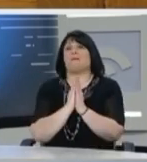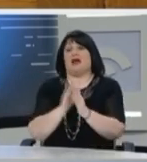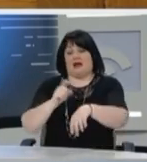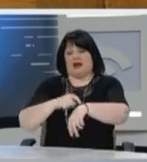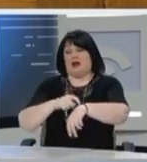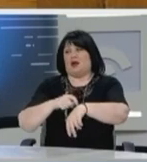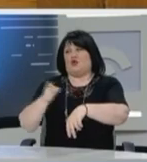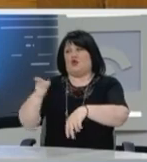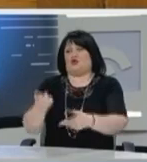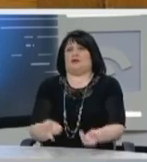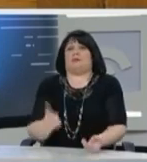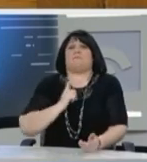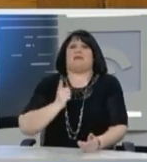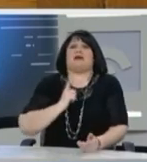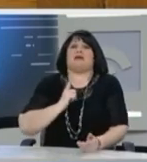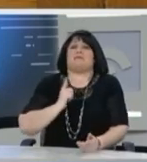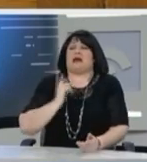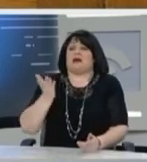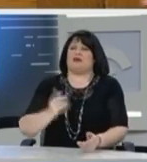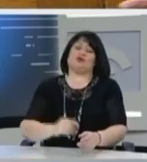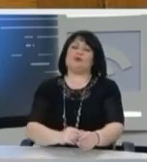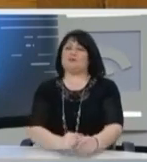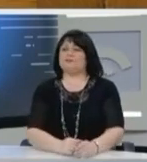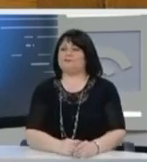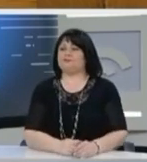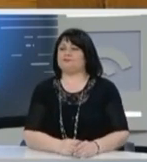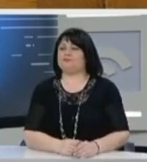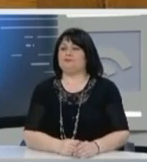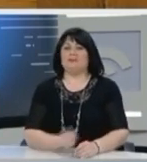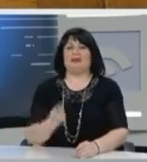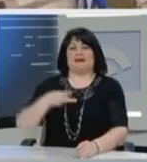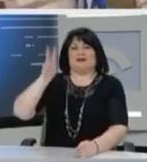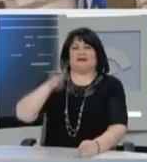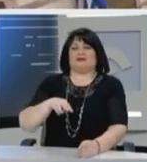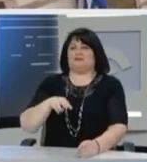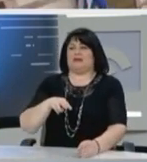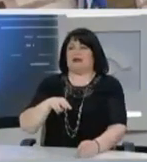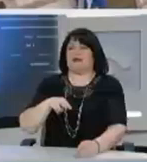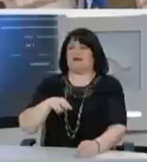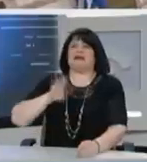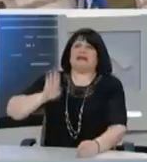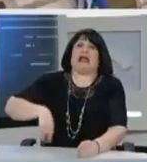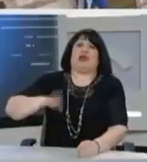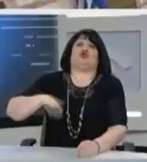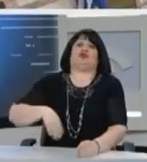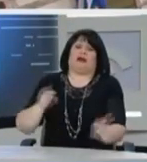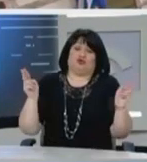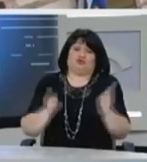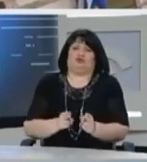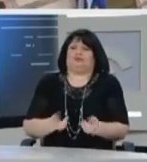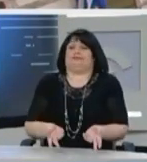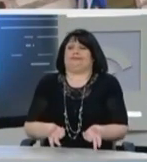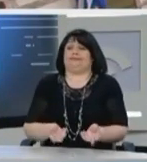να συντομεύσετε. Περιμένουμε και τα παιδιά να τα ανακοινώσουν. Όλη η αίθουσα εδώ τρεις μέρες μιλάτε μέρα νύχτα τα ίδια. Τώρα είμαστε στο τέλος και